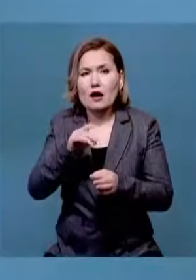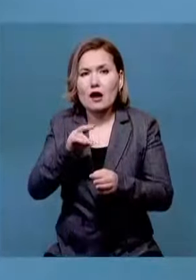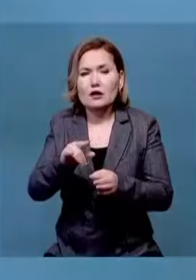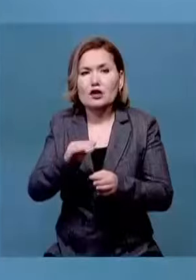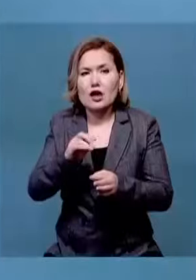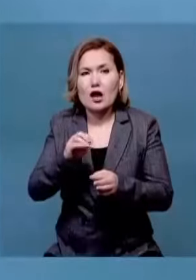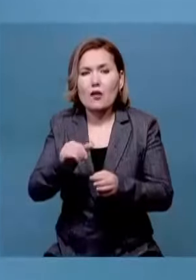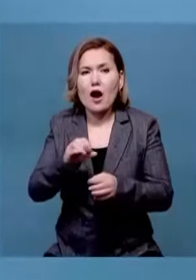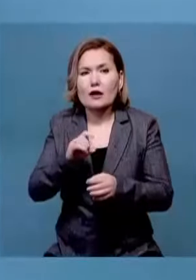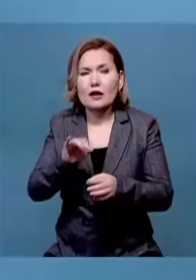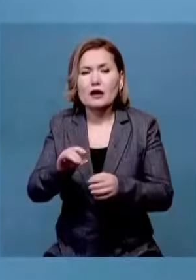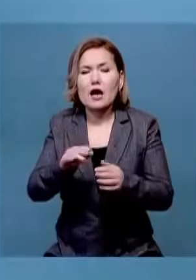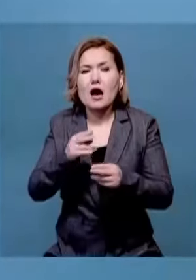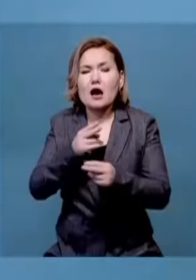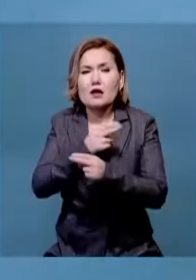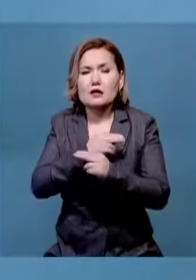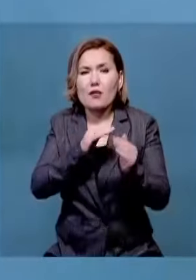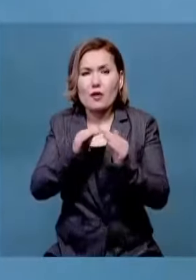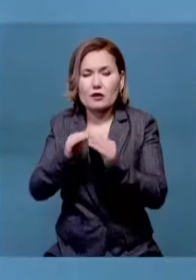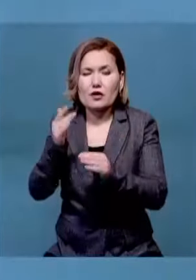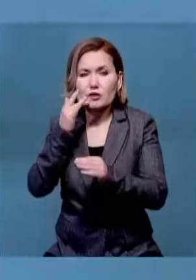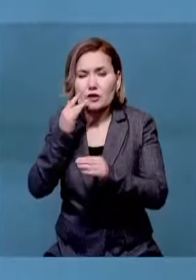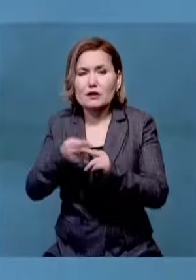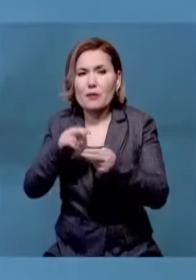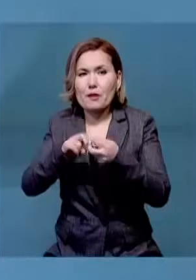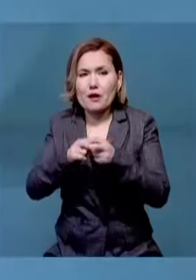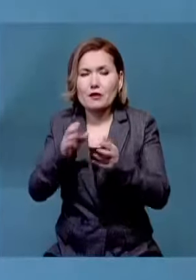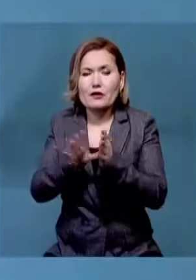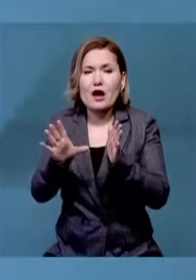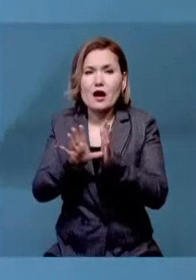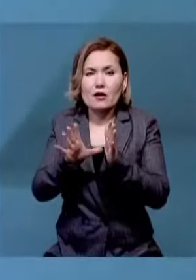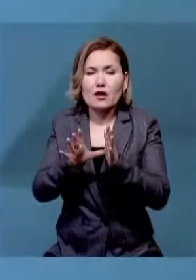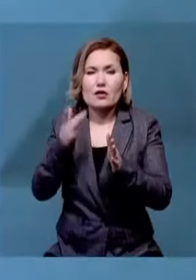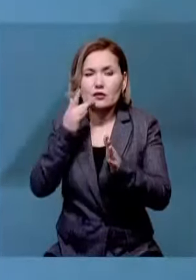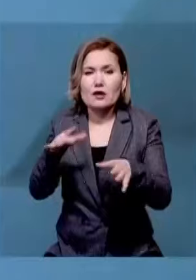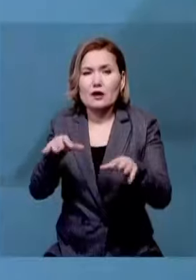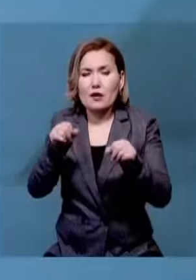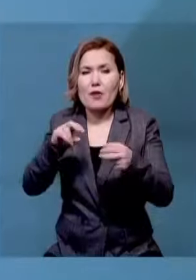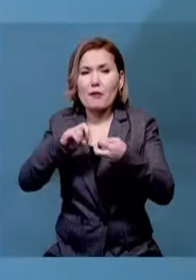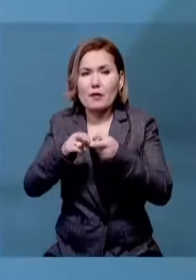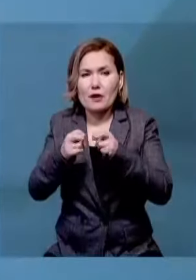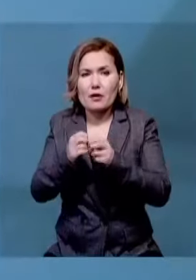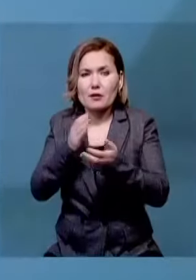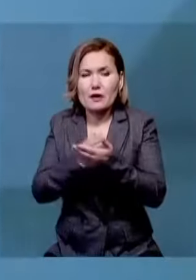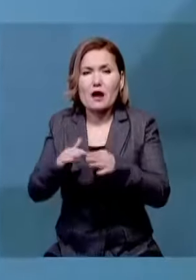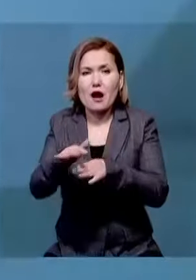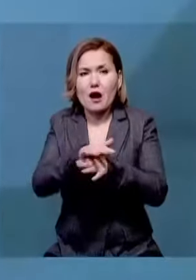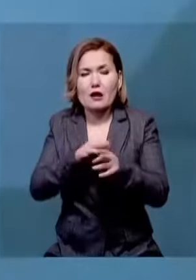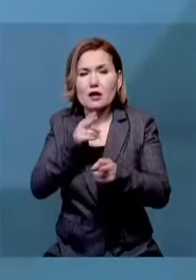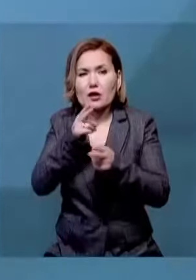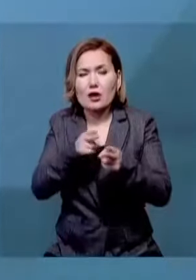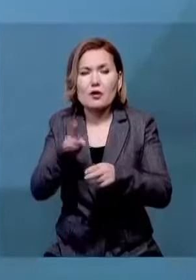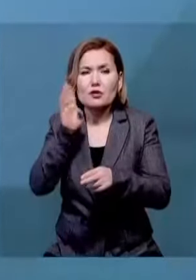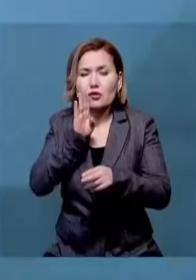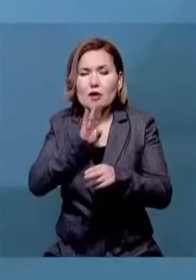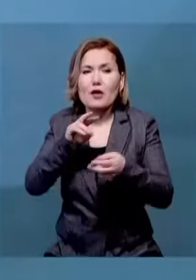және ардагер саяжайының тұрғындары үнемі өше беретін. Кернеуі тұрақсыз электр қуатының зәресап болған. Оған қоса ауызсу